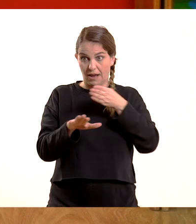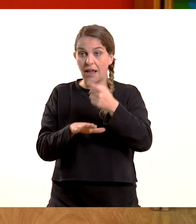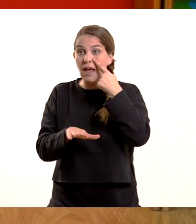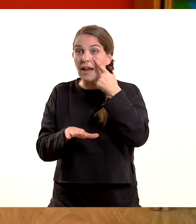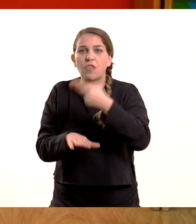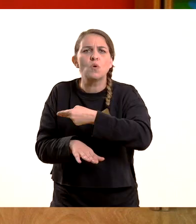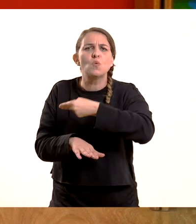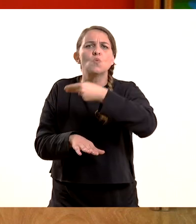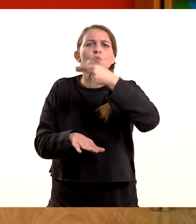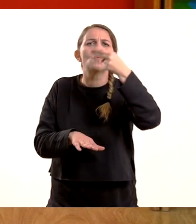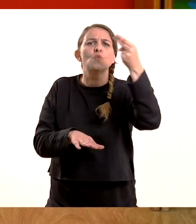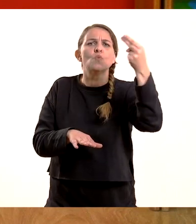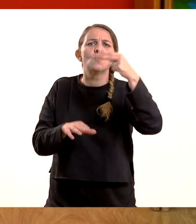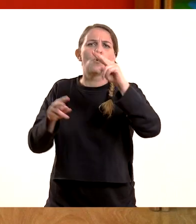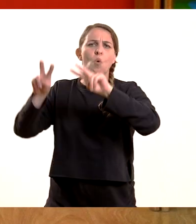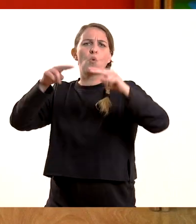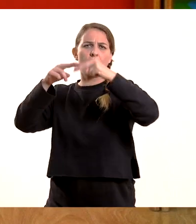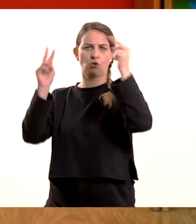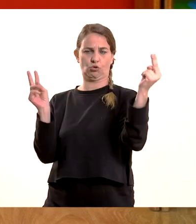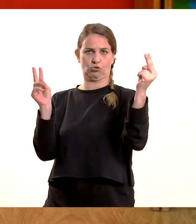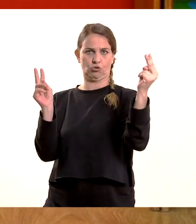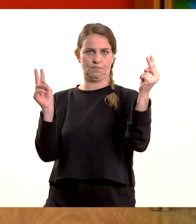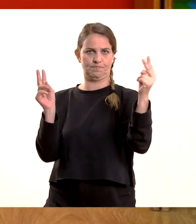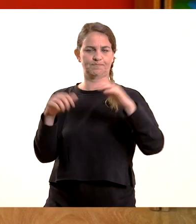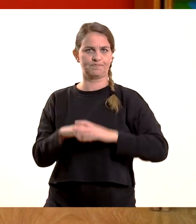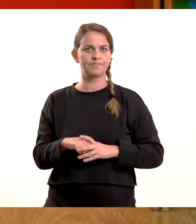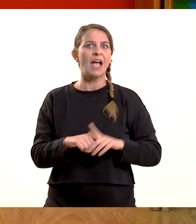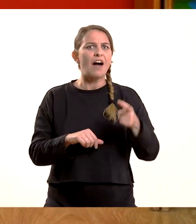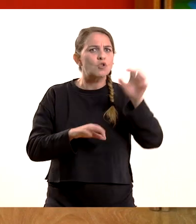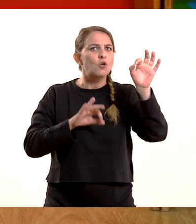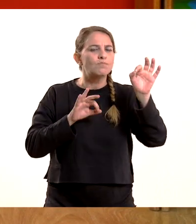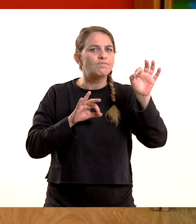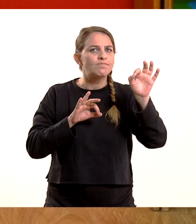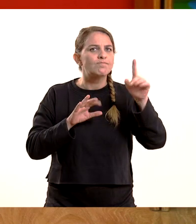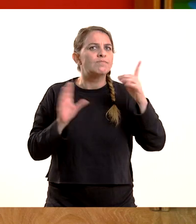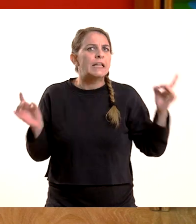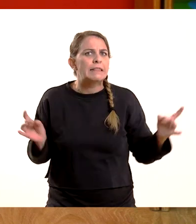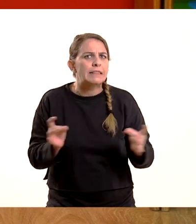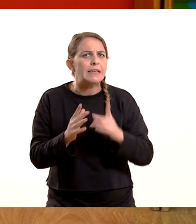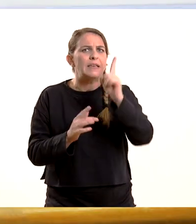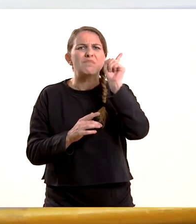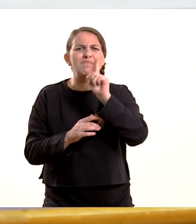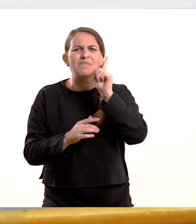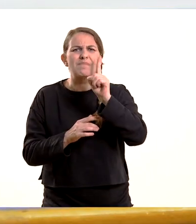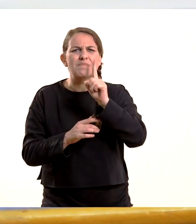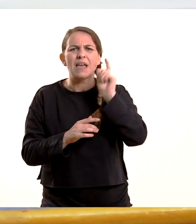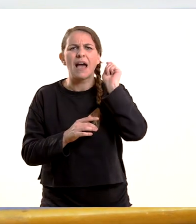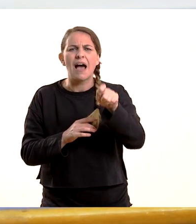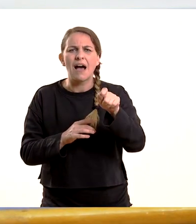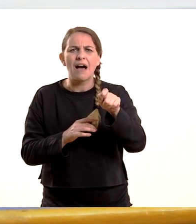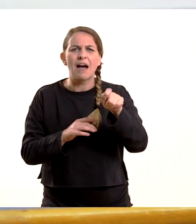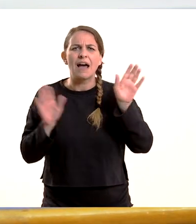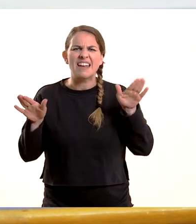ουράνιο τόξο. Εμπόδιο όμως στα σχέδιά του στάθηκε μία περίεργη νεραϊδούλα που τη